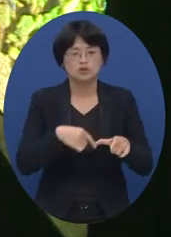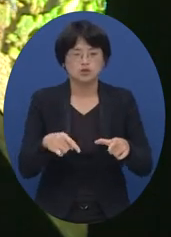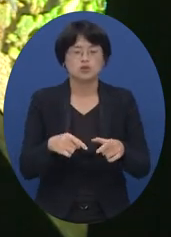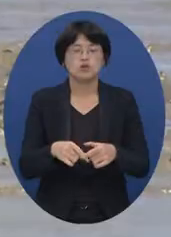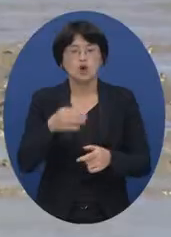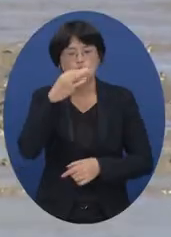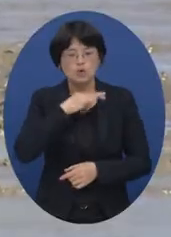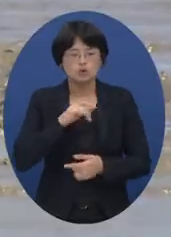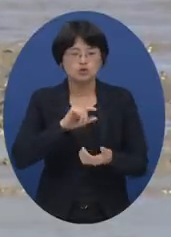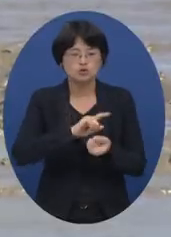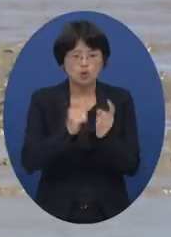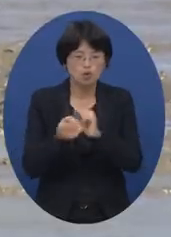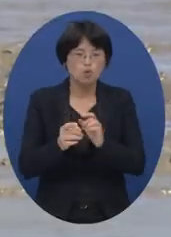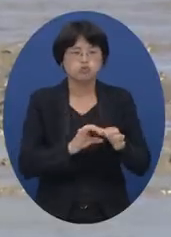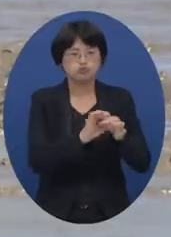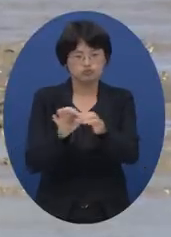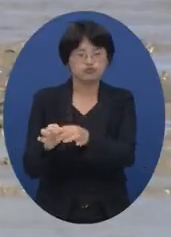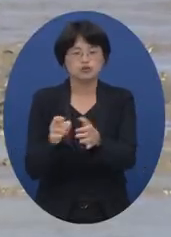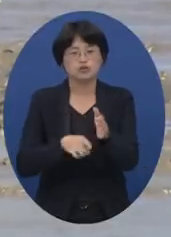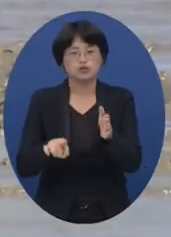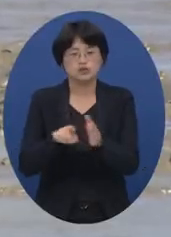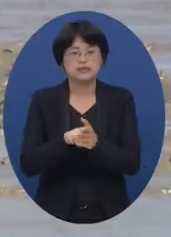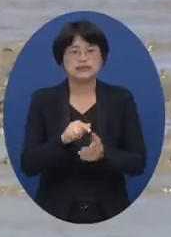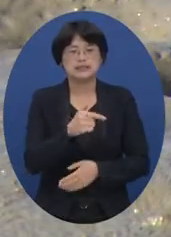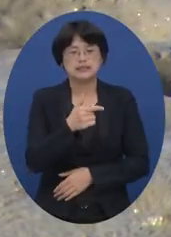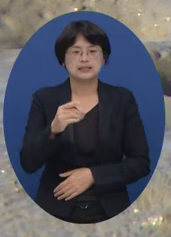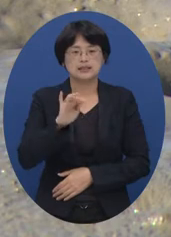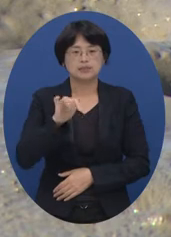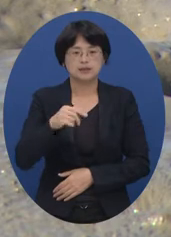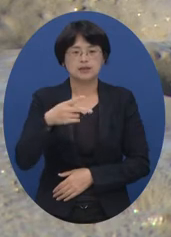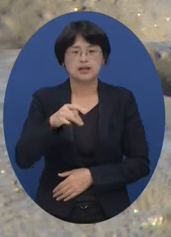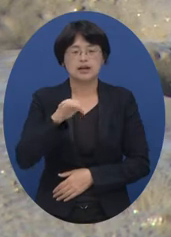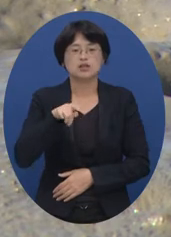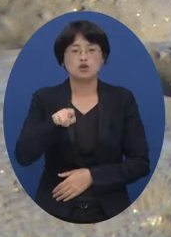관광지를 효과적으로 연계할 수 있도록 관광 빅데이터를 분석해